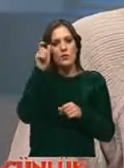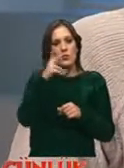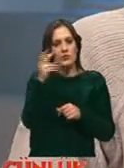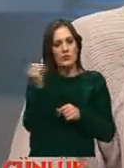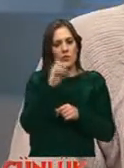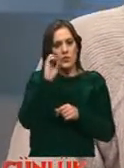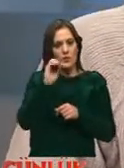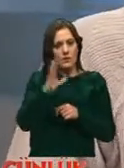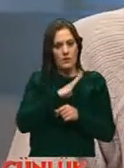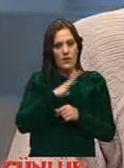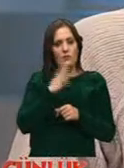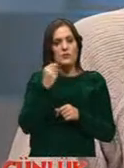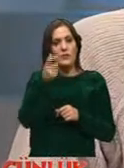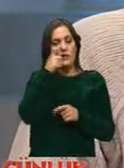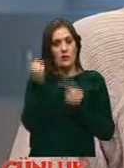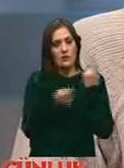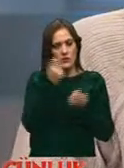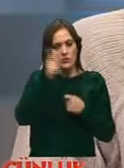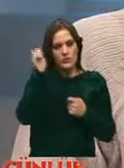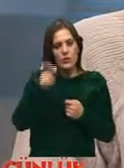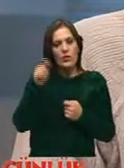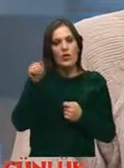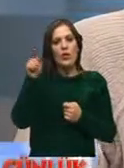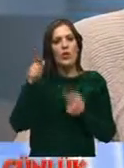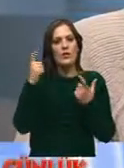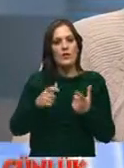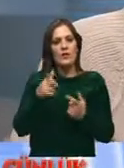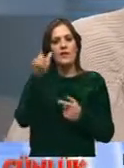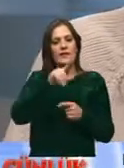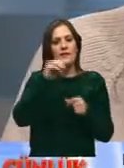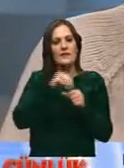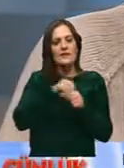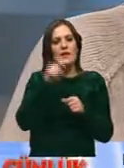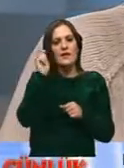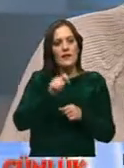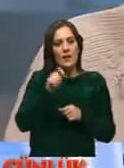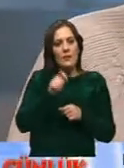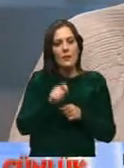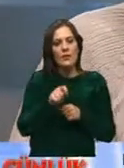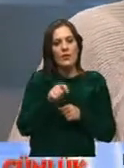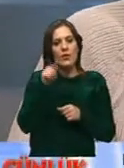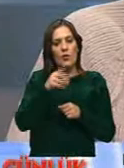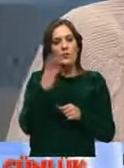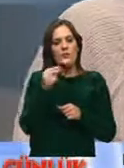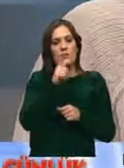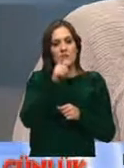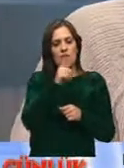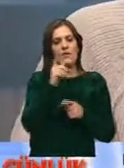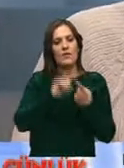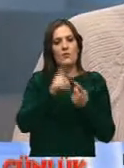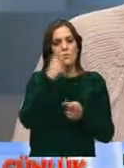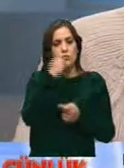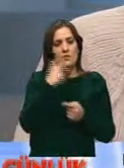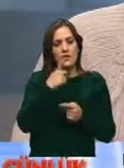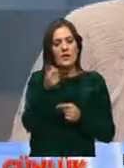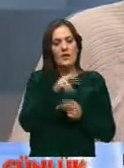3 öğretmenimiz vardı. Çok özveriyle çalışıyorlardı. Oradan yani lisede atılan o çok seslilik ve de müzik, daha